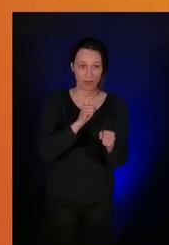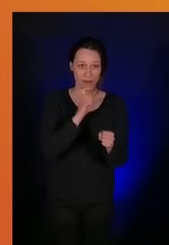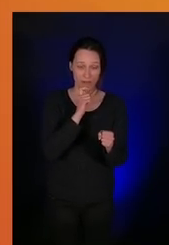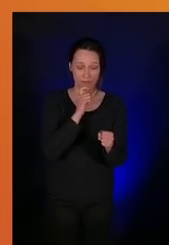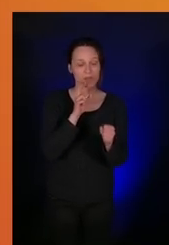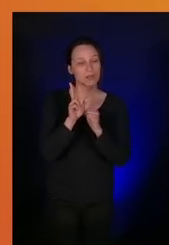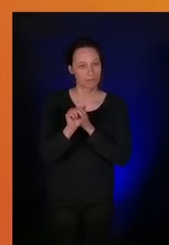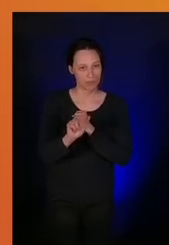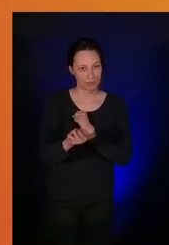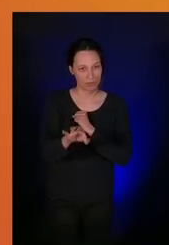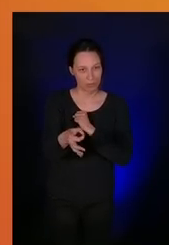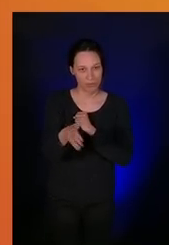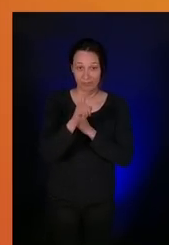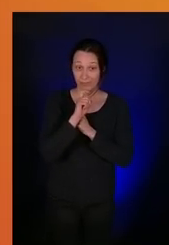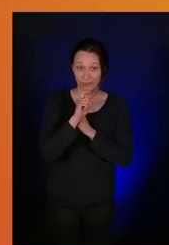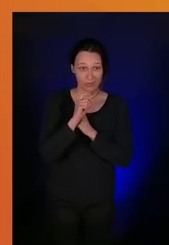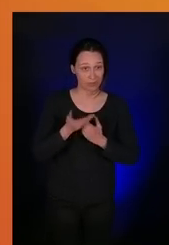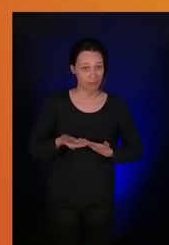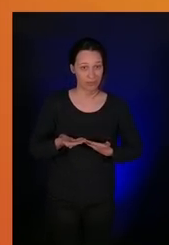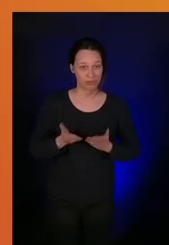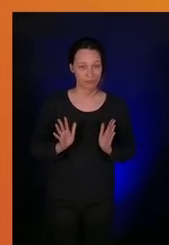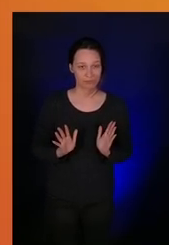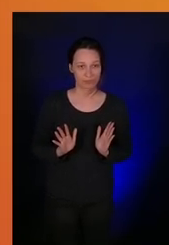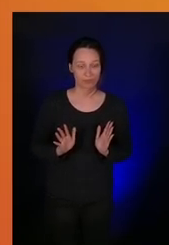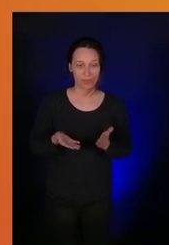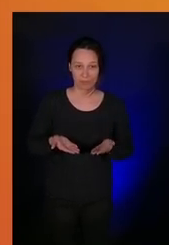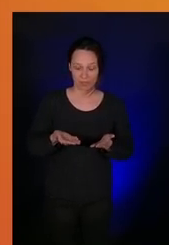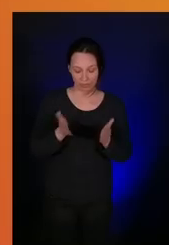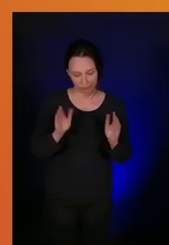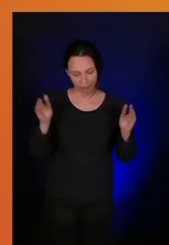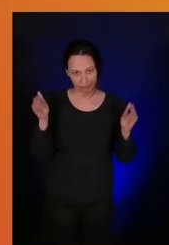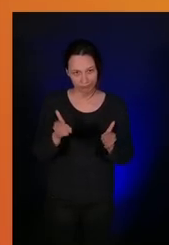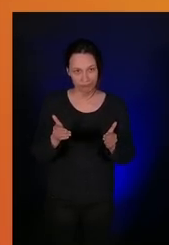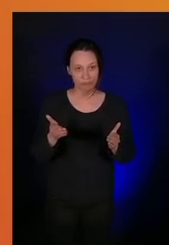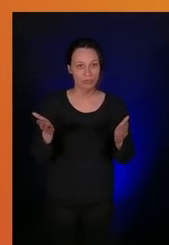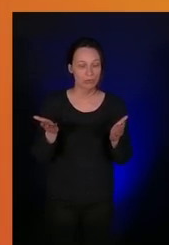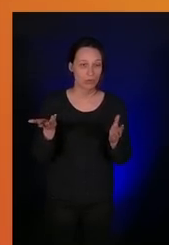pause. On procède donc au vote.